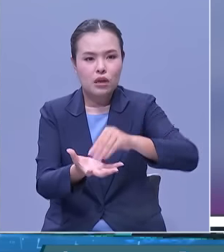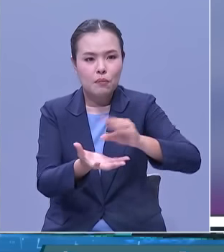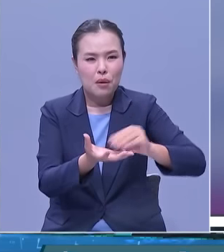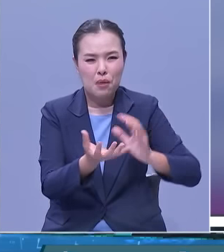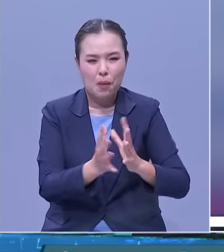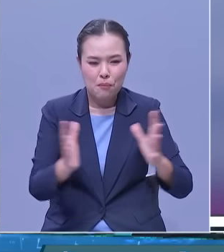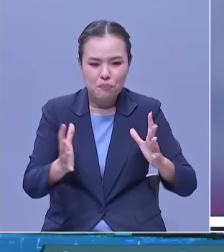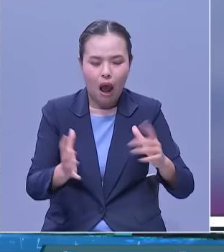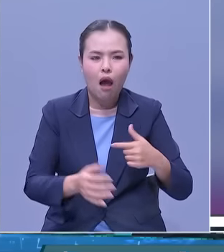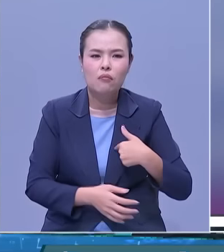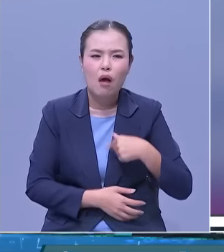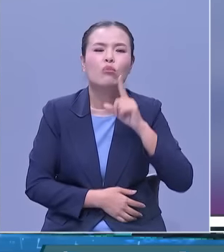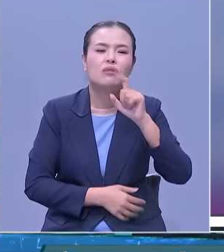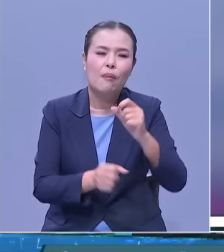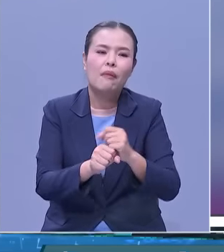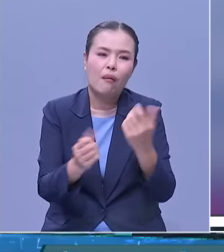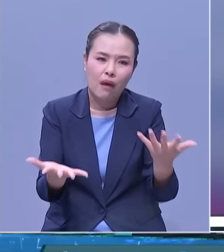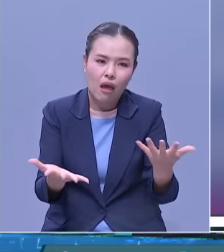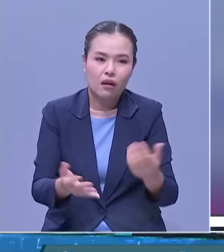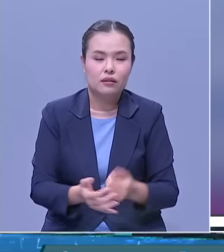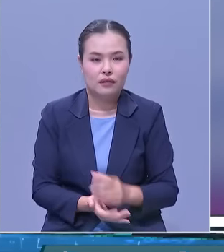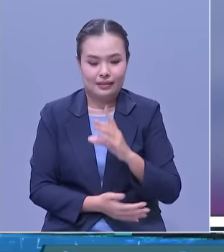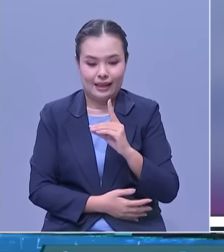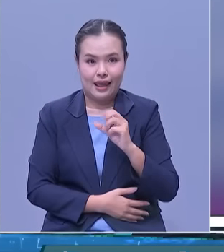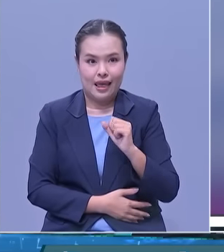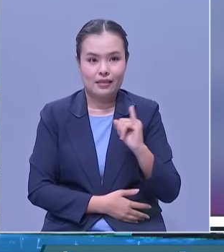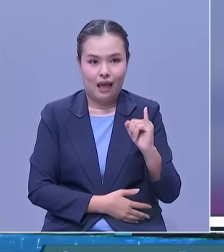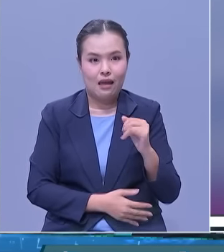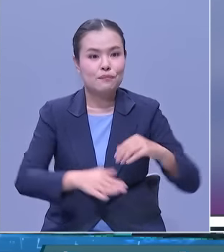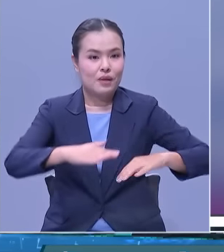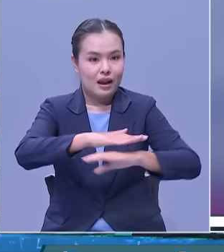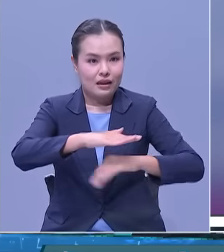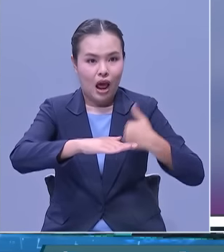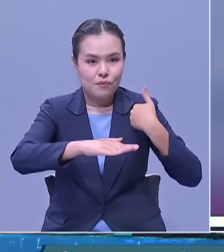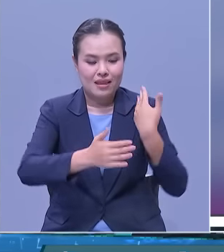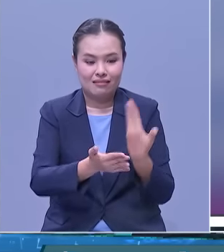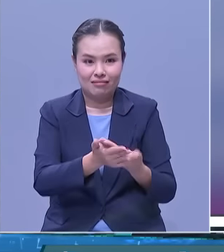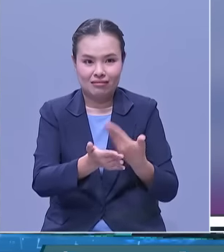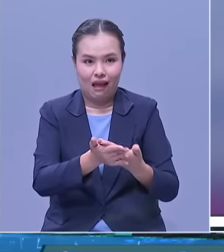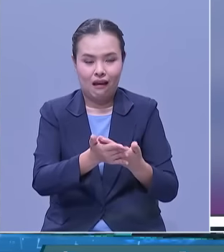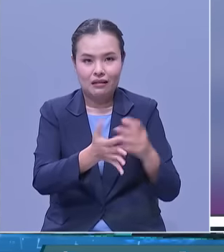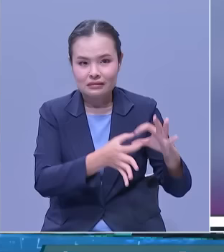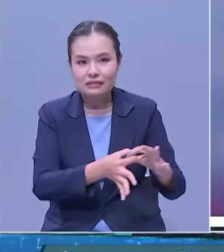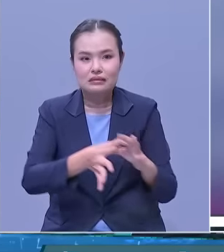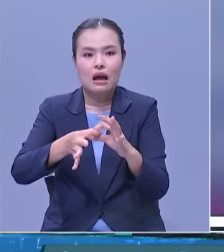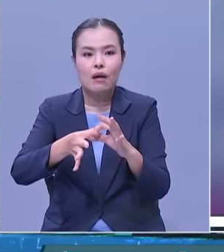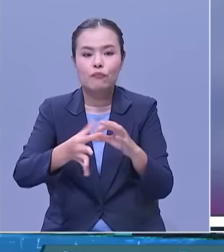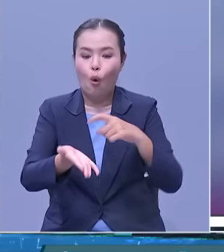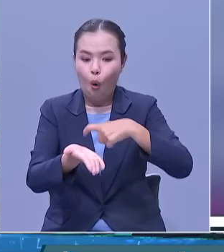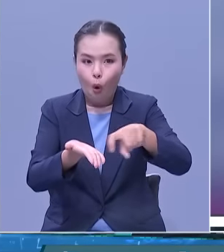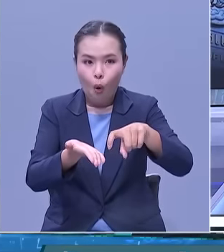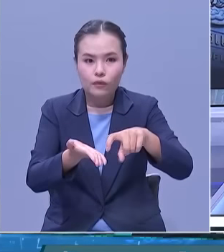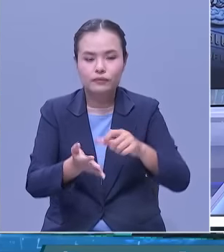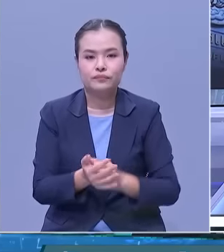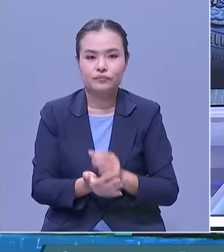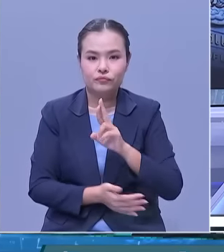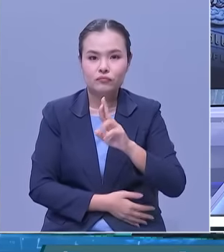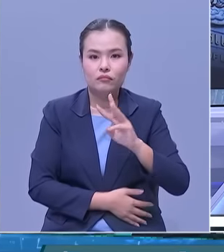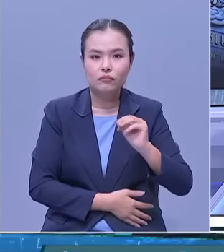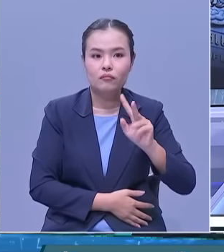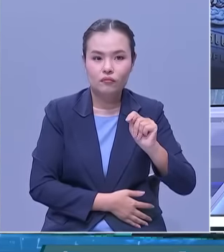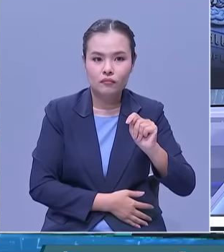ไงอ่ะคุณอาม แต่เห็นบอกว่า DSI เขามีข้อมูลมีหลักฐานว่าเส้นเงินมันเชื่อมมาถึงนะฮะ ก็เขาบอกว่ารัฐมนตรี2คน